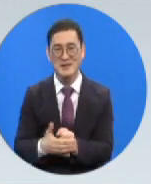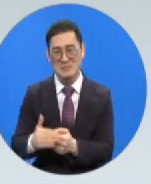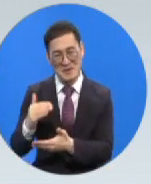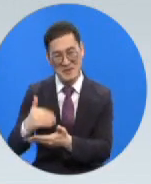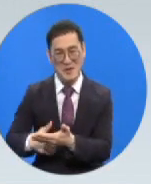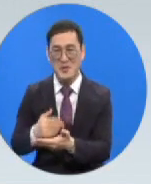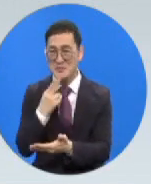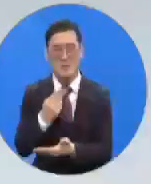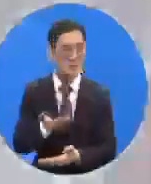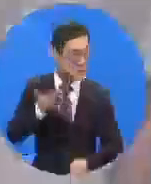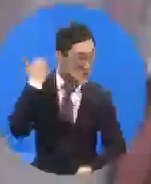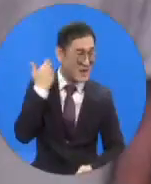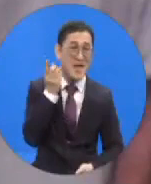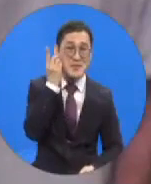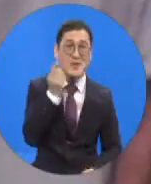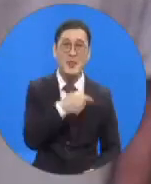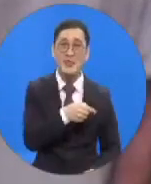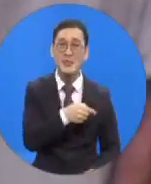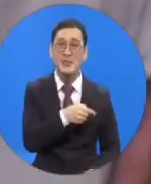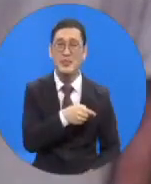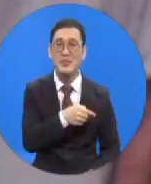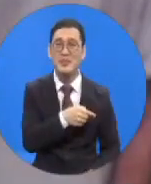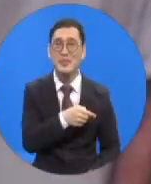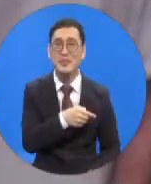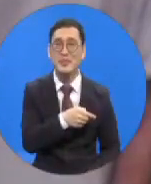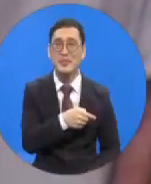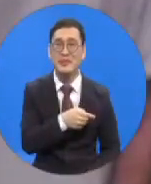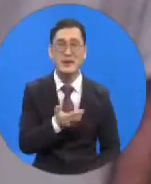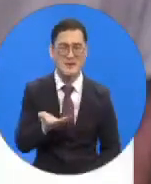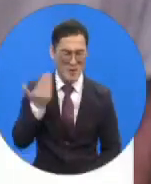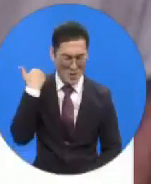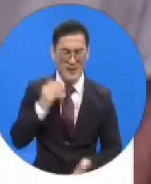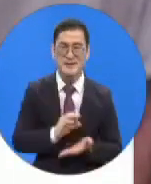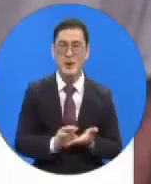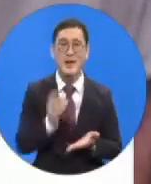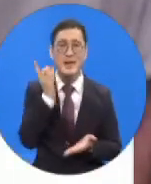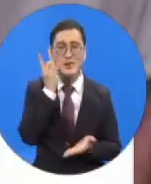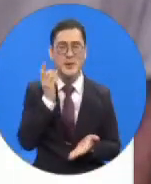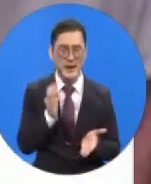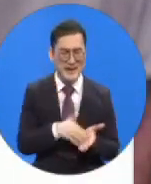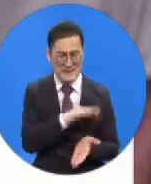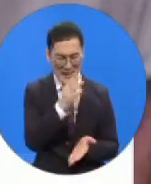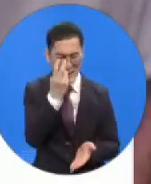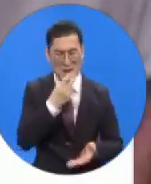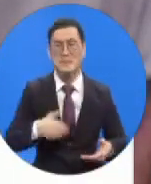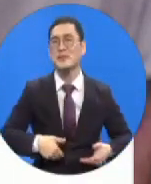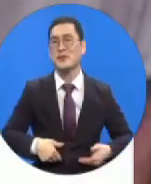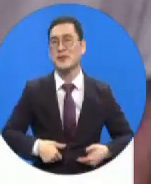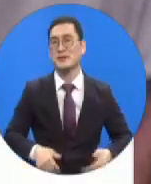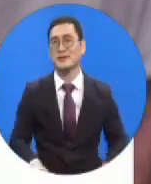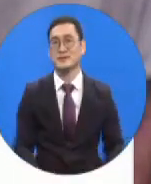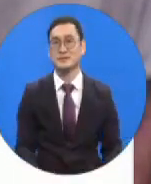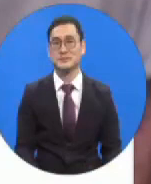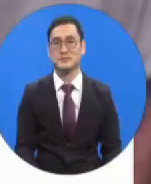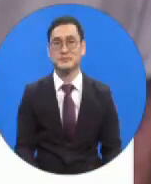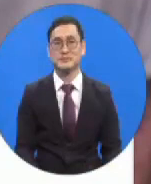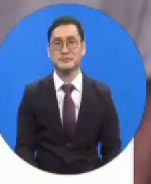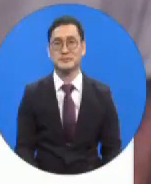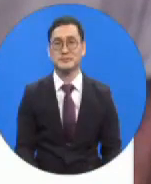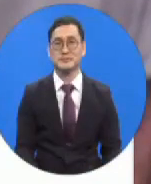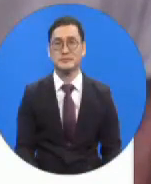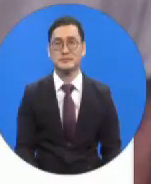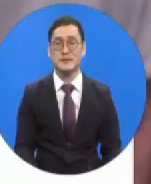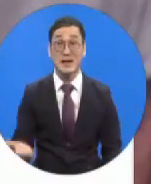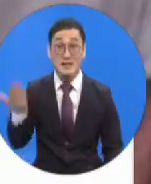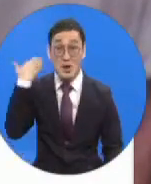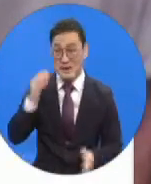없을 수도 있다. 그것도 확인해야 한다고 저는 봅니다. 저 휴대전화가 언제부터 사용하게 됐는지 혹시나 그 전에 사용했던 휴대전화가 있는 건지 왜냐하면 그